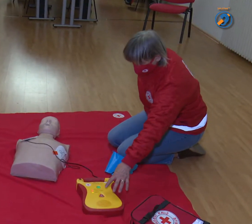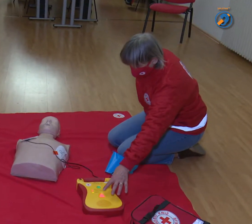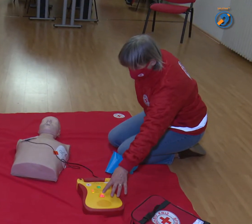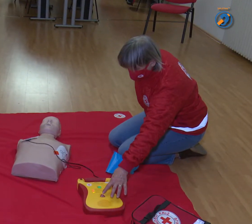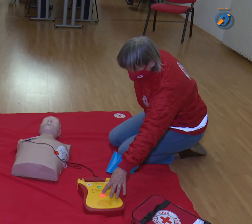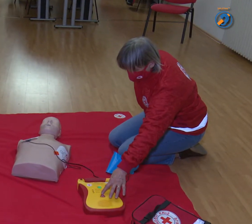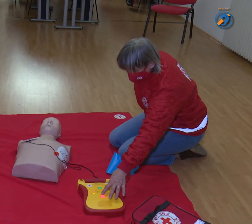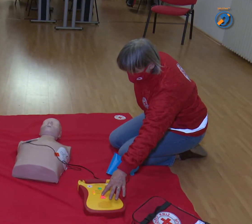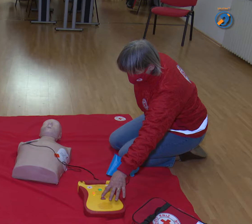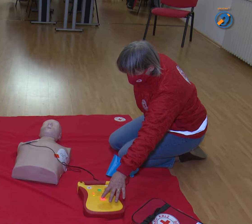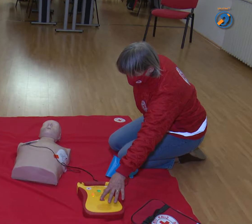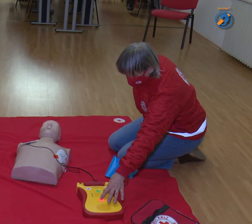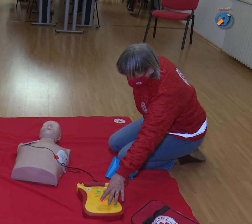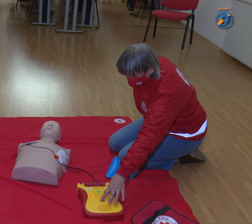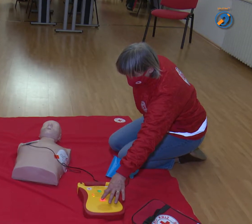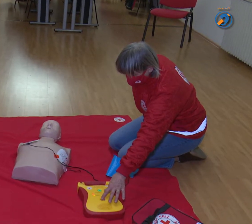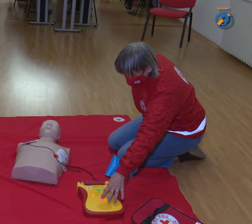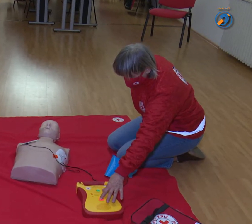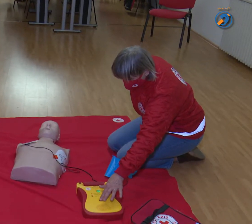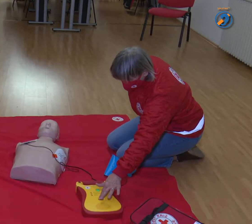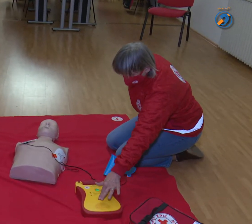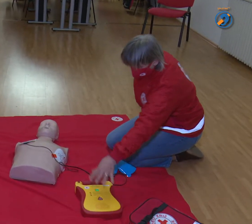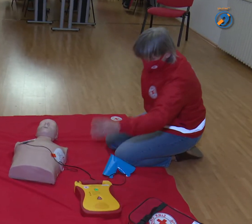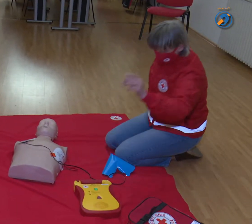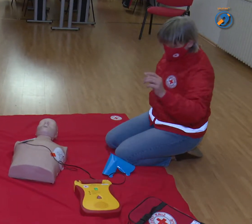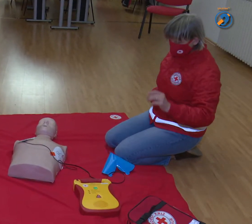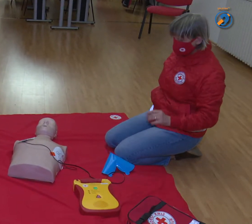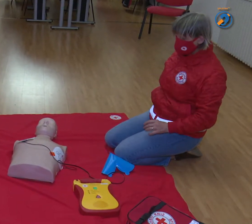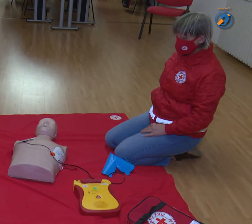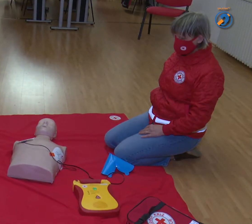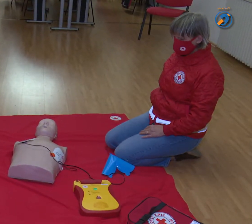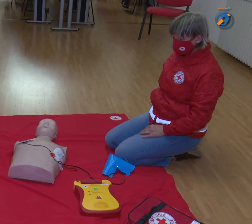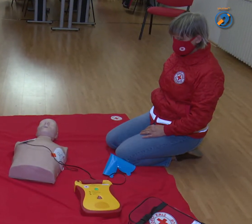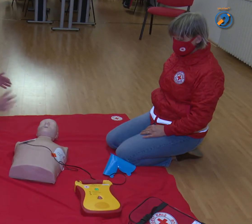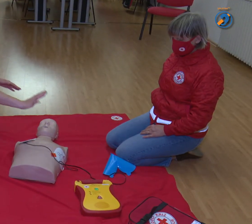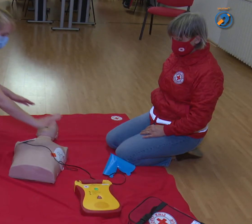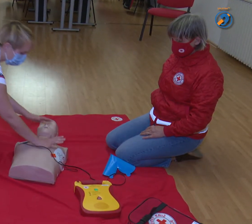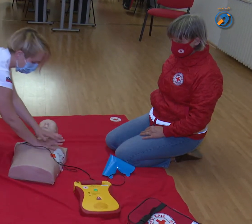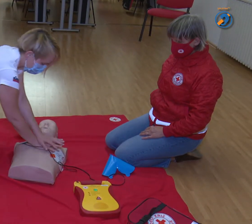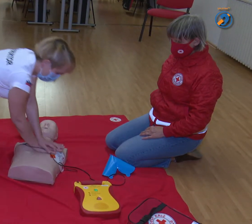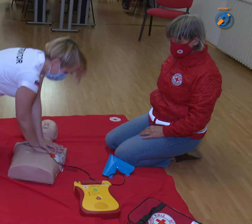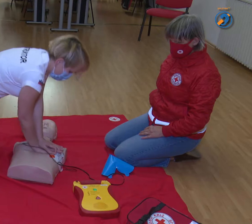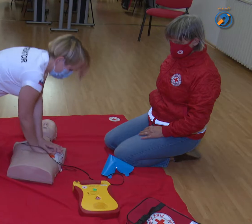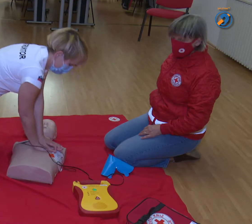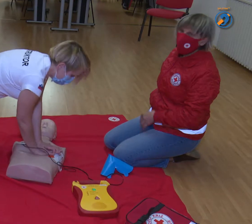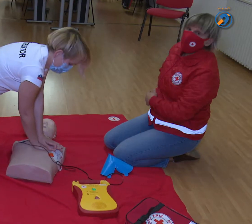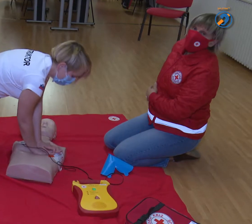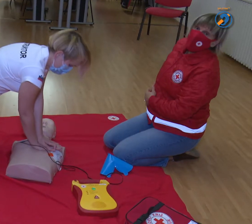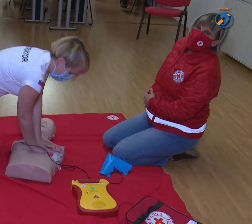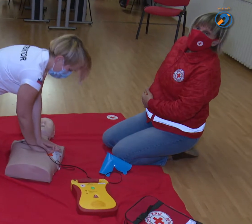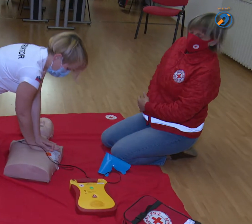Pritisni utripajoč gumb za šok. Vsi v stran. Izveden šok. 1. Varno se